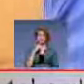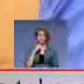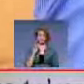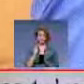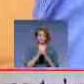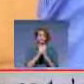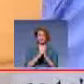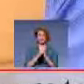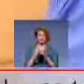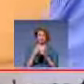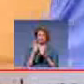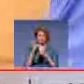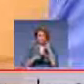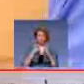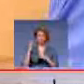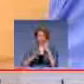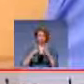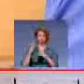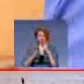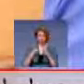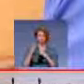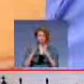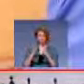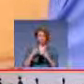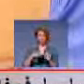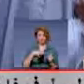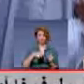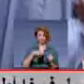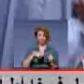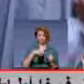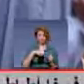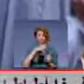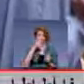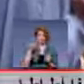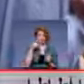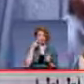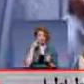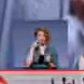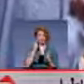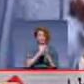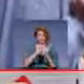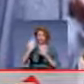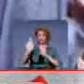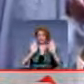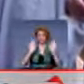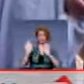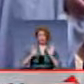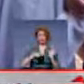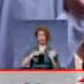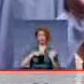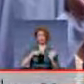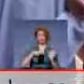ولع وهل هو جن ولا مش جن والكلام ده، ولكن هو الفزع اللي بيحصل للناس. الحاجات دي ازاي نتعامل معاها من منظور اسلامي